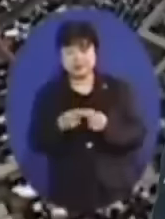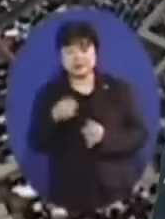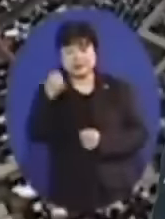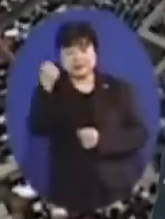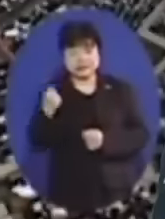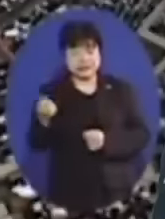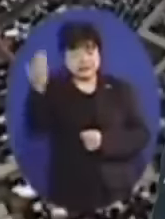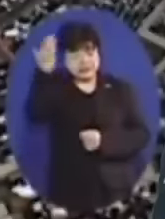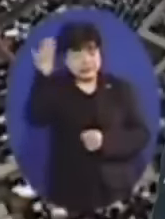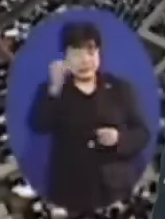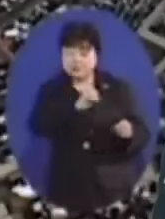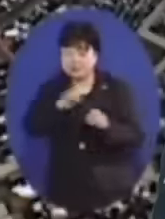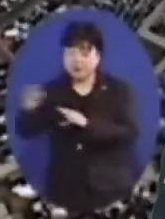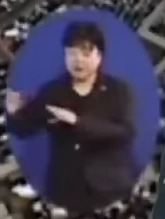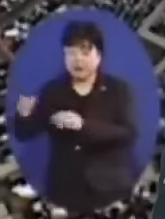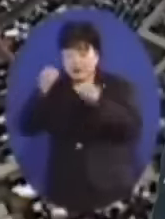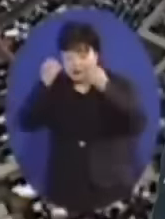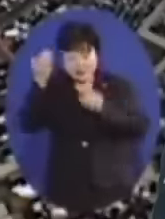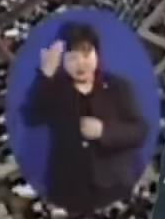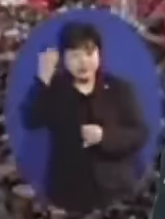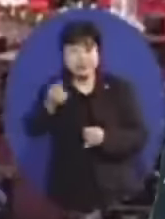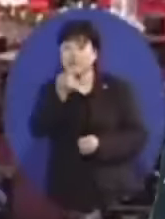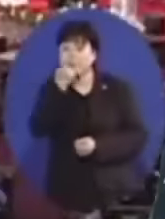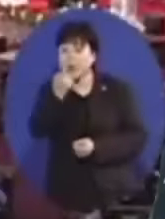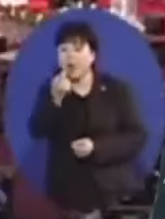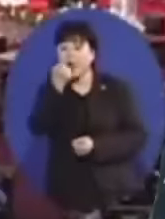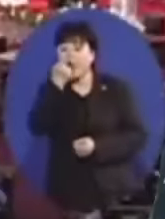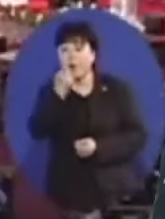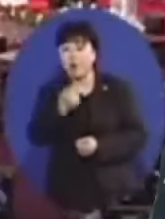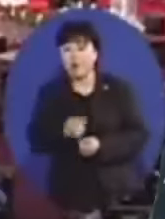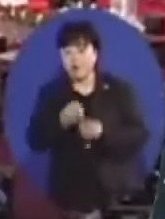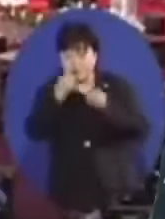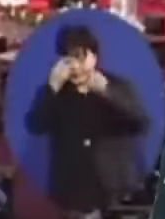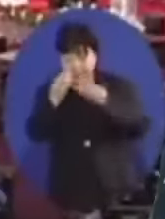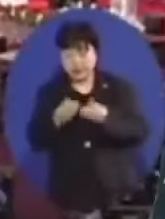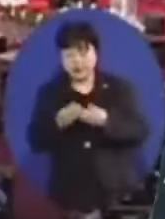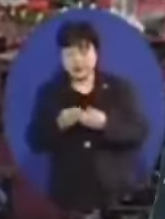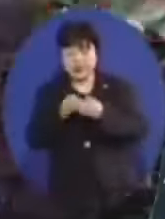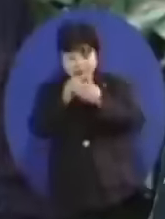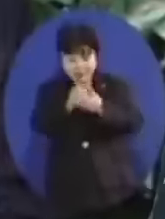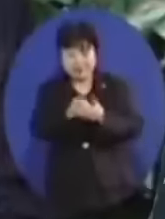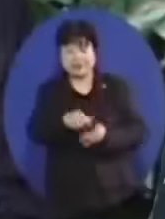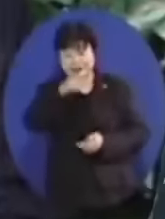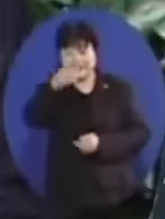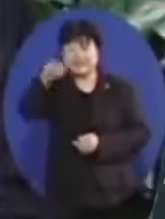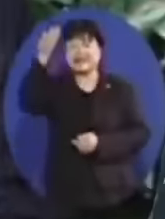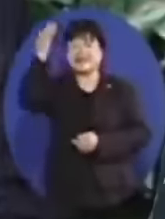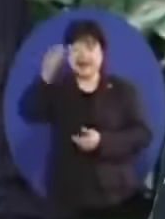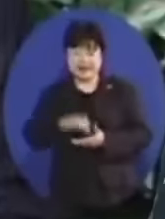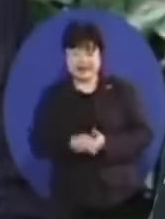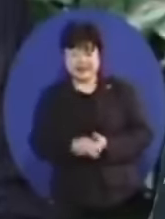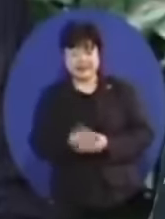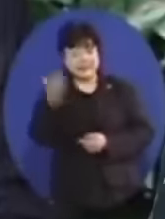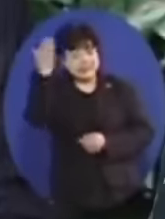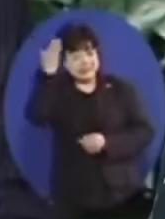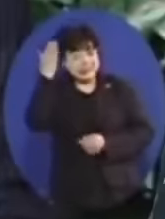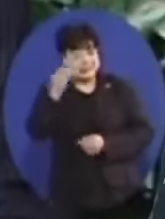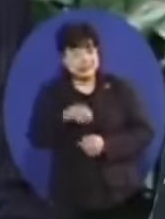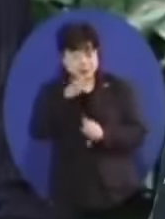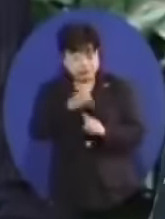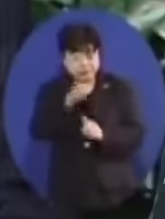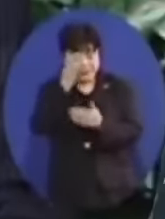지식을 과감히 버리고 새로운 지식을 배우고 새로운 시대에 적응하라. 옛날 지식에 묶여지